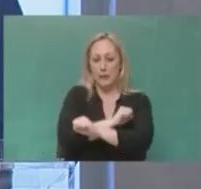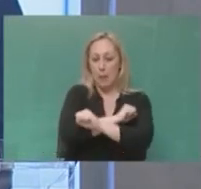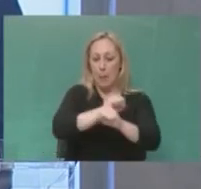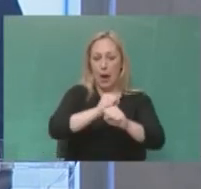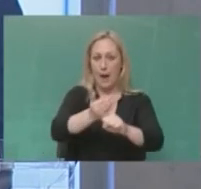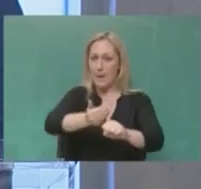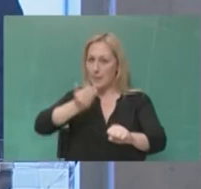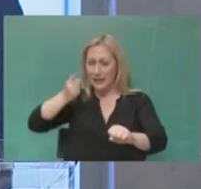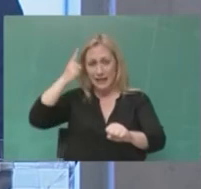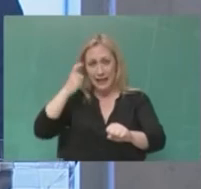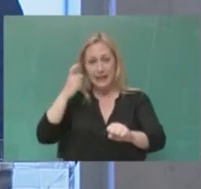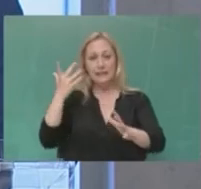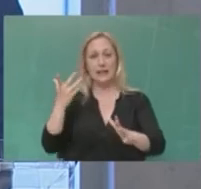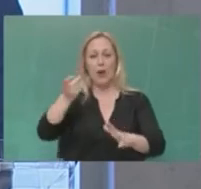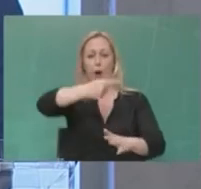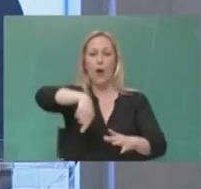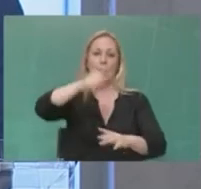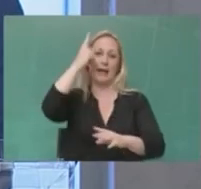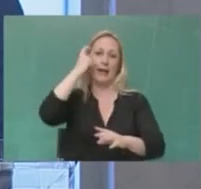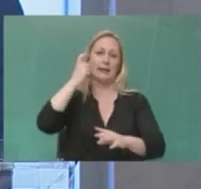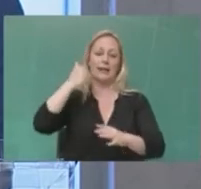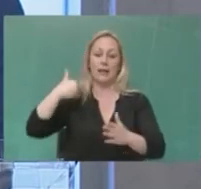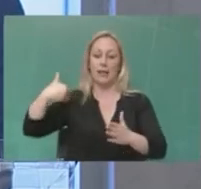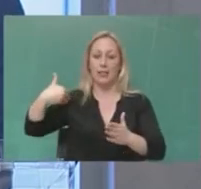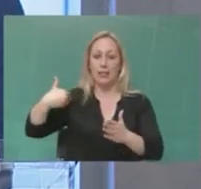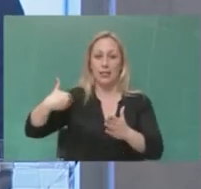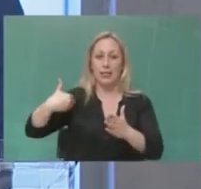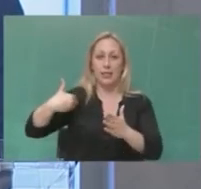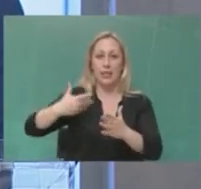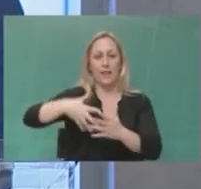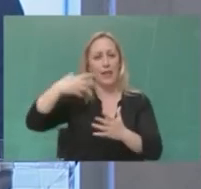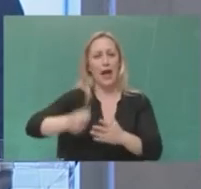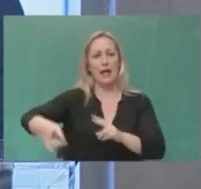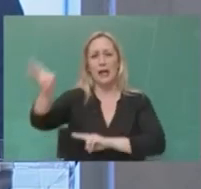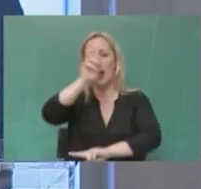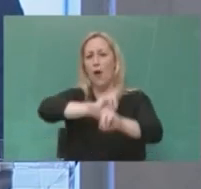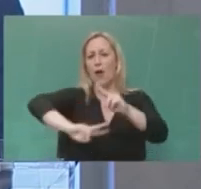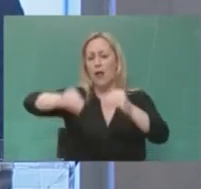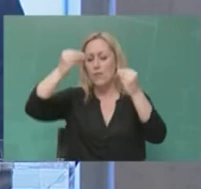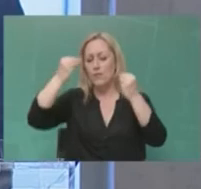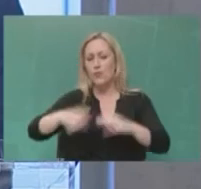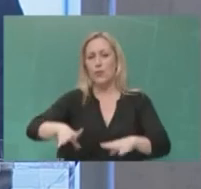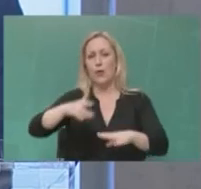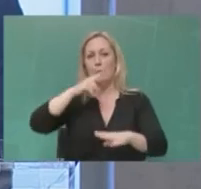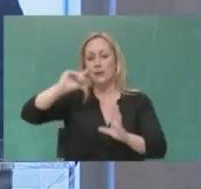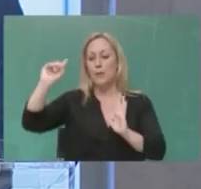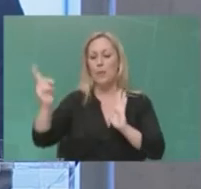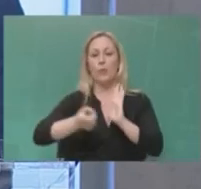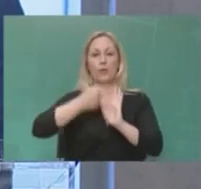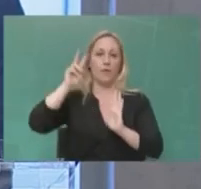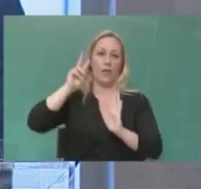γνωρίζατε, όταν γνώριζε όλος ο κόσμος ότι επέρχεται μία καταιγίδα πρωτόγνωρη